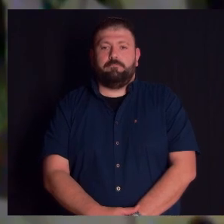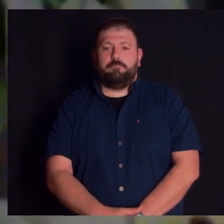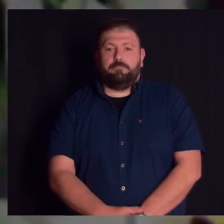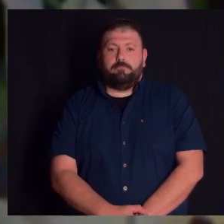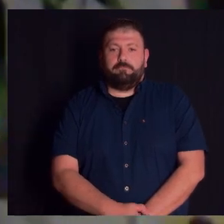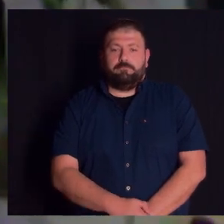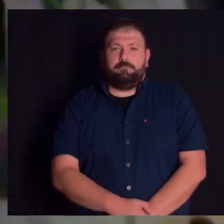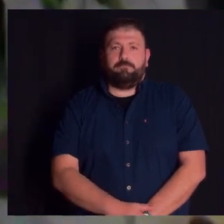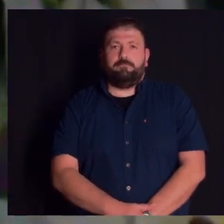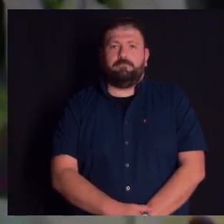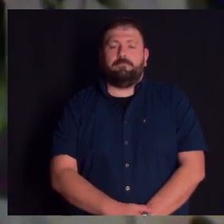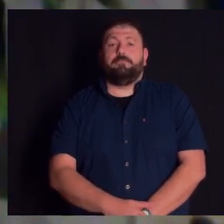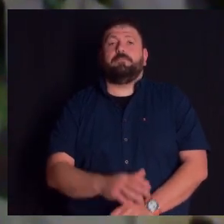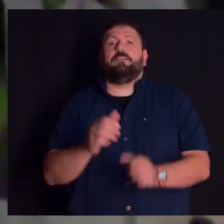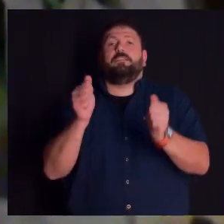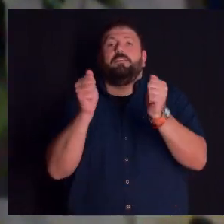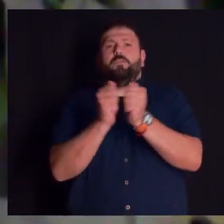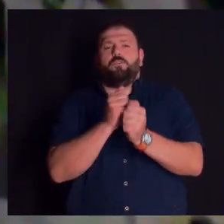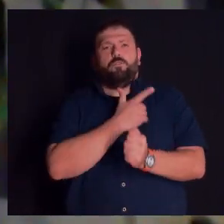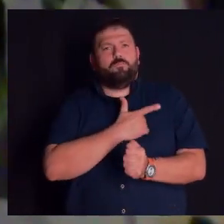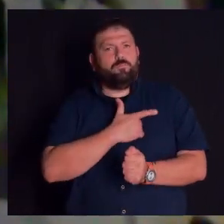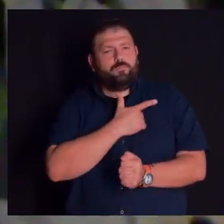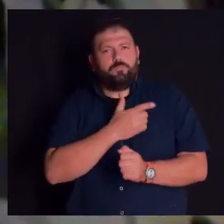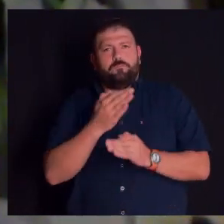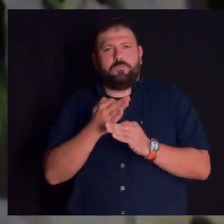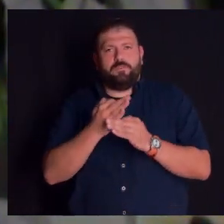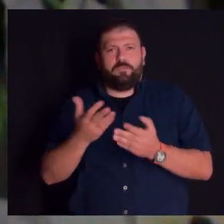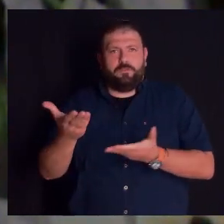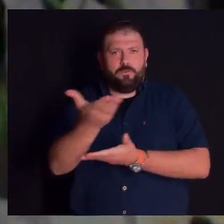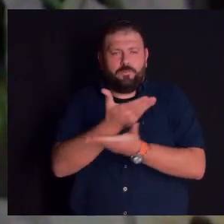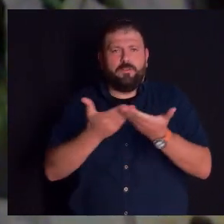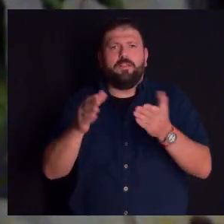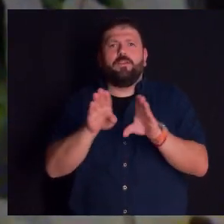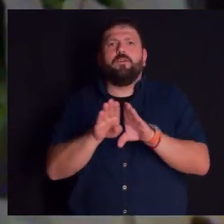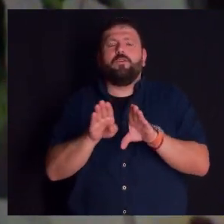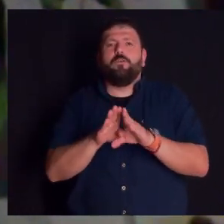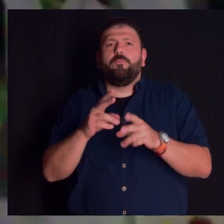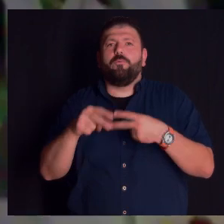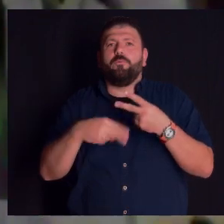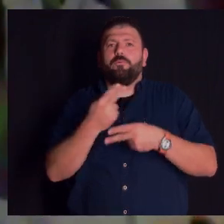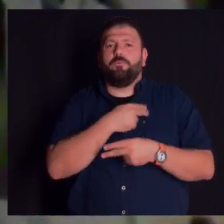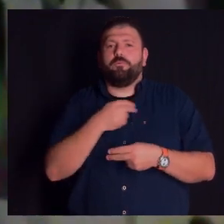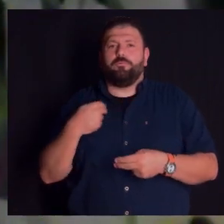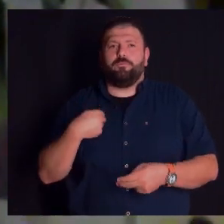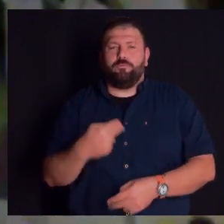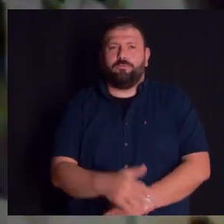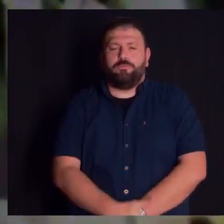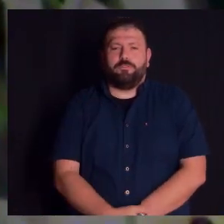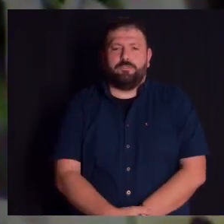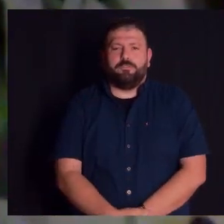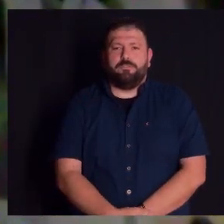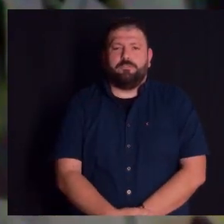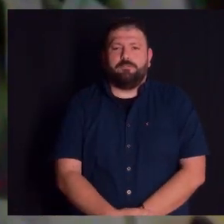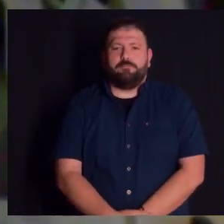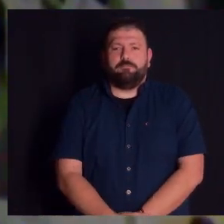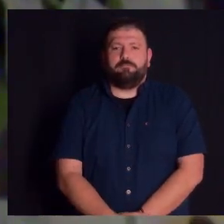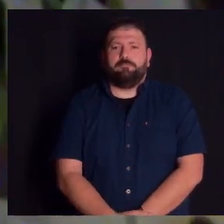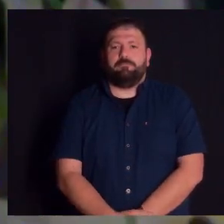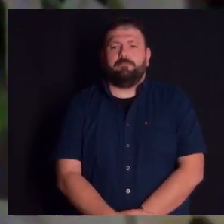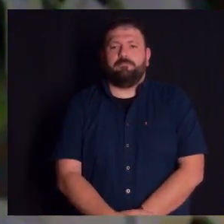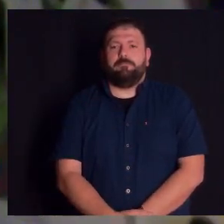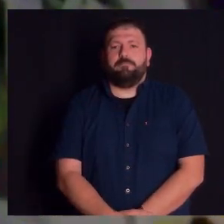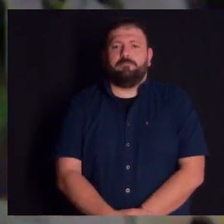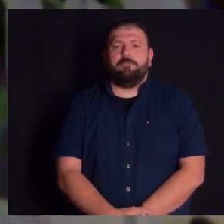сделали. Con mucho gusto voy a compartir Yes, cómo lo hemos logrado. of course, I will share with you how I've done У this. нас обстояли дела